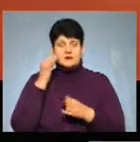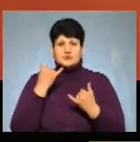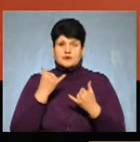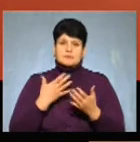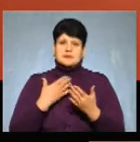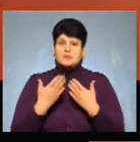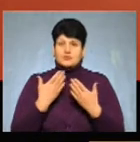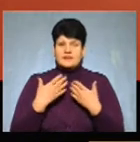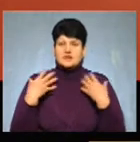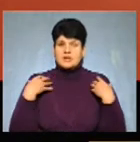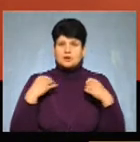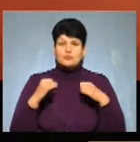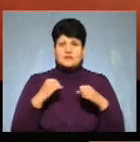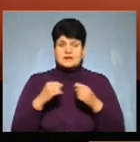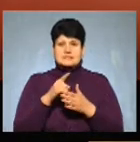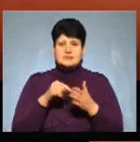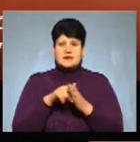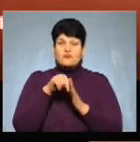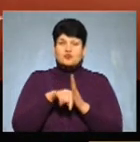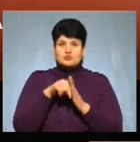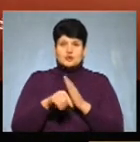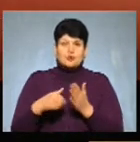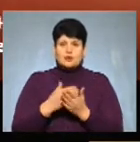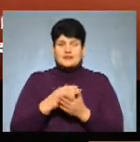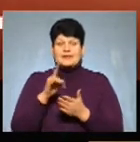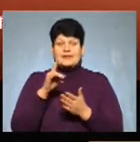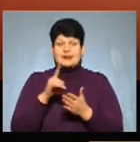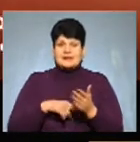нагадаю, що сьогодні ми спілкувалися з начальником управління з питань внутрішньої